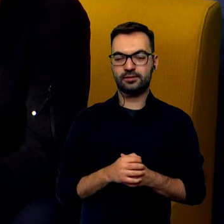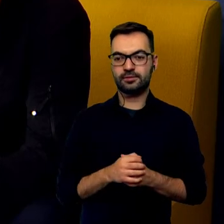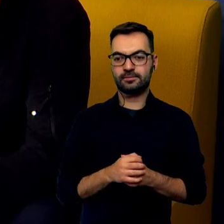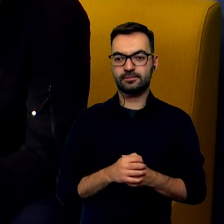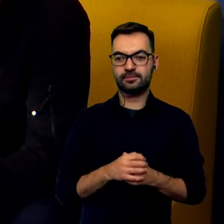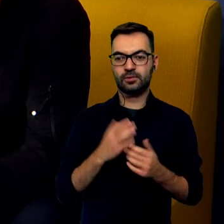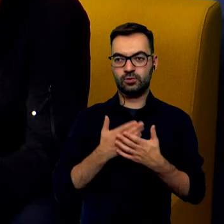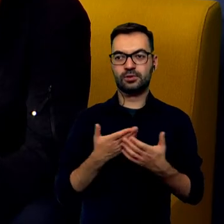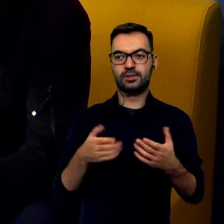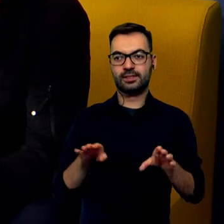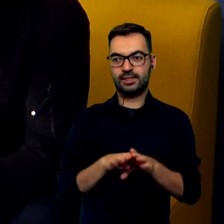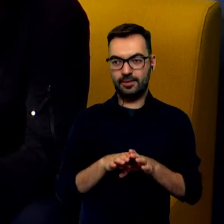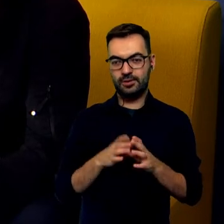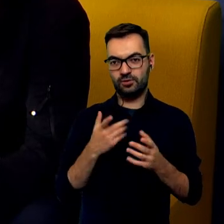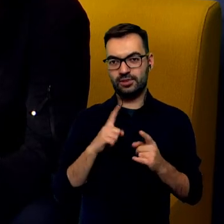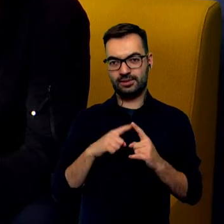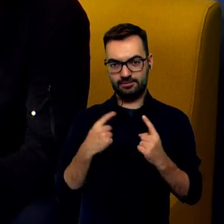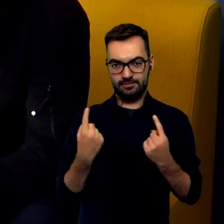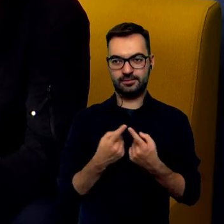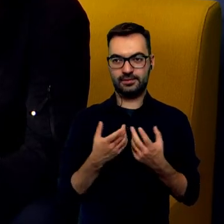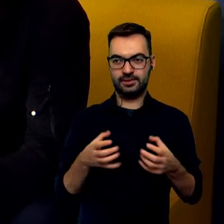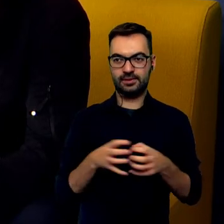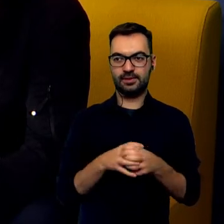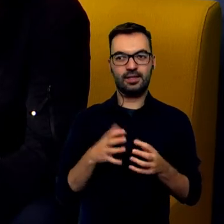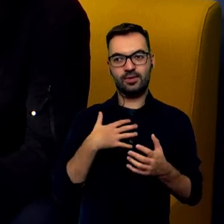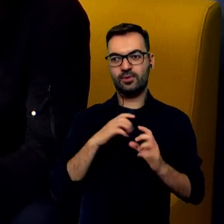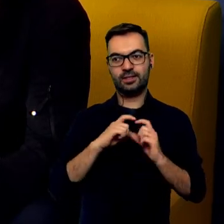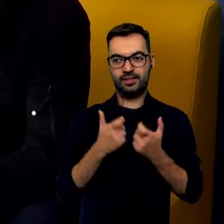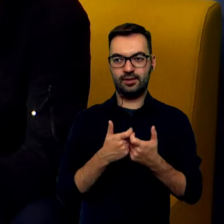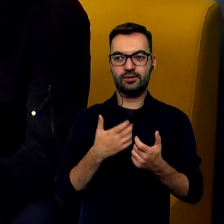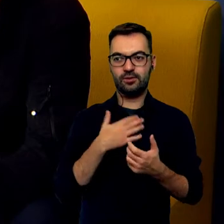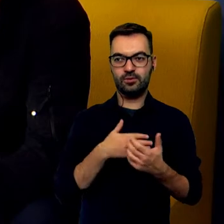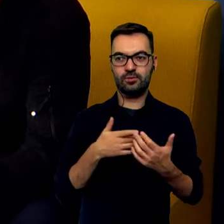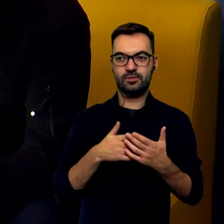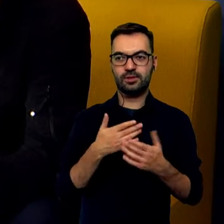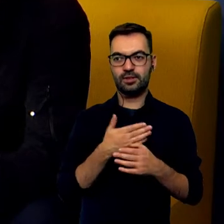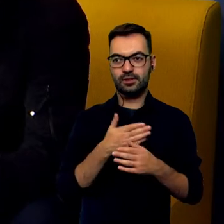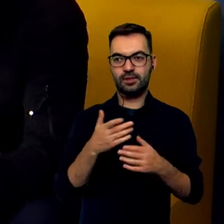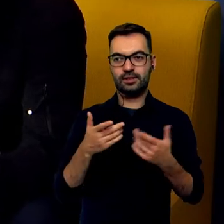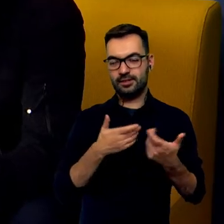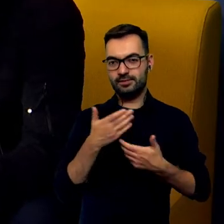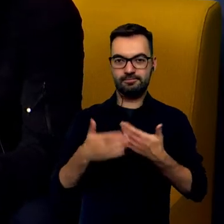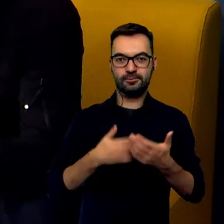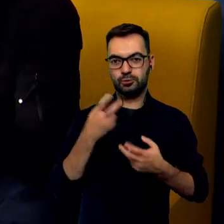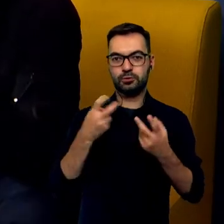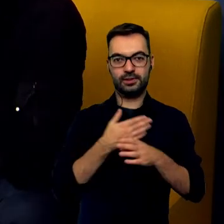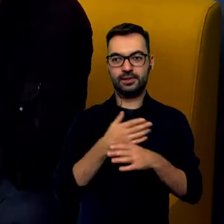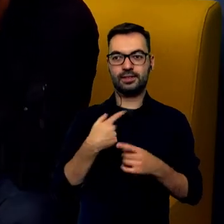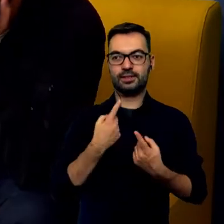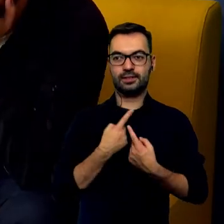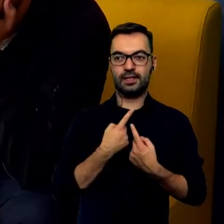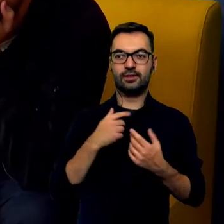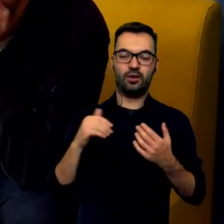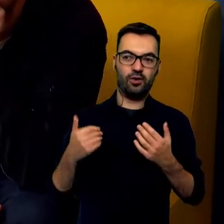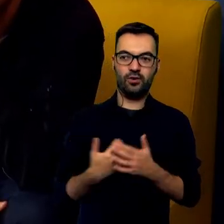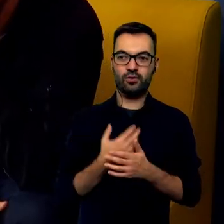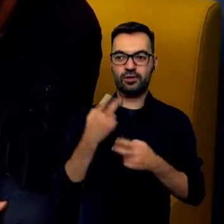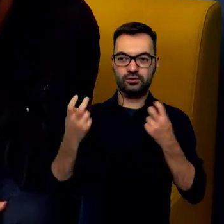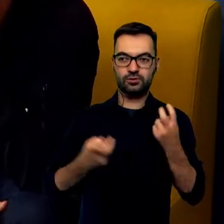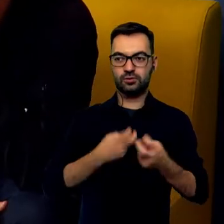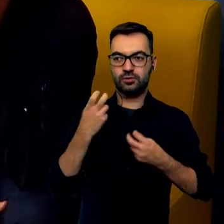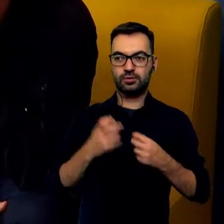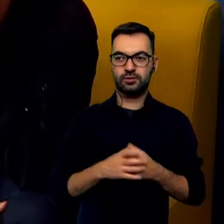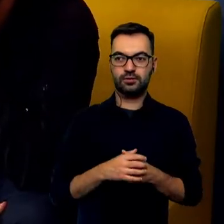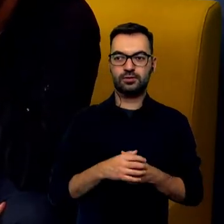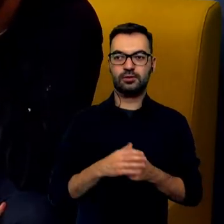to już się zamknęło w jakąś całość, a ja nie lubię całości, lubię iść tą drogą, więc tam sam teraz zaczynam na nowo